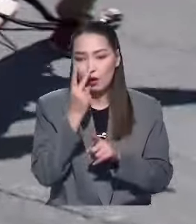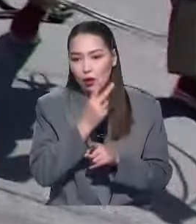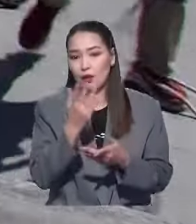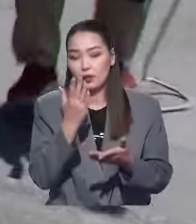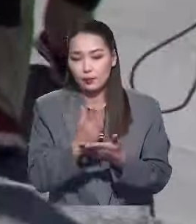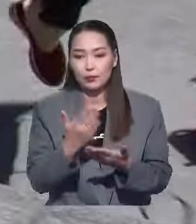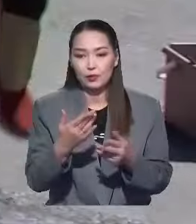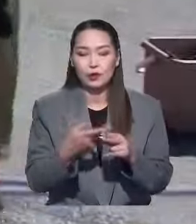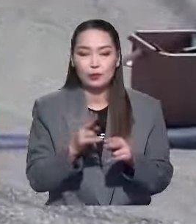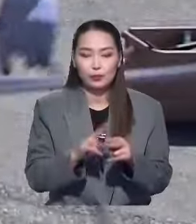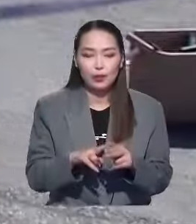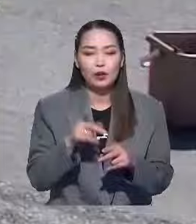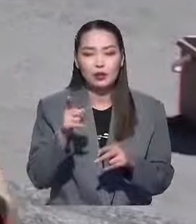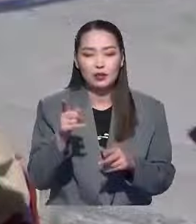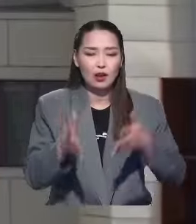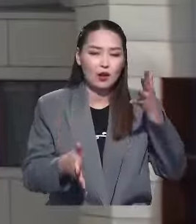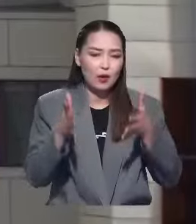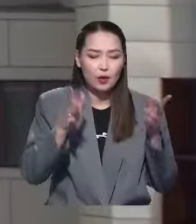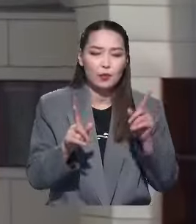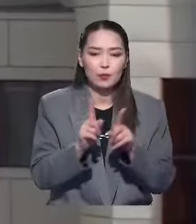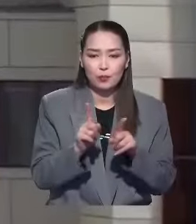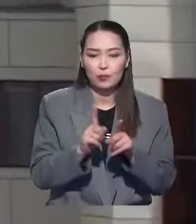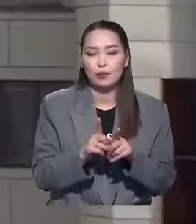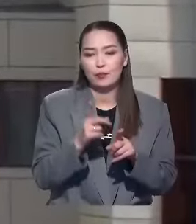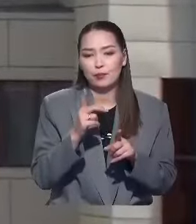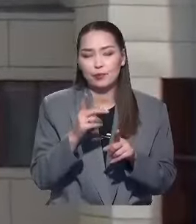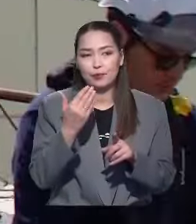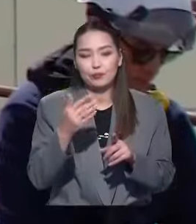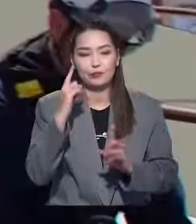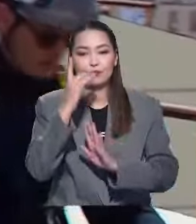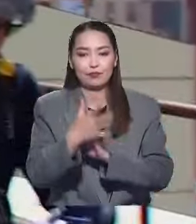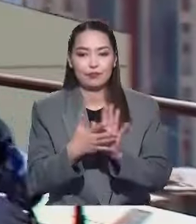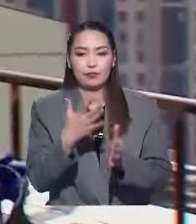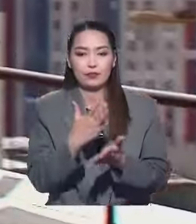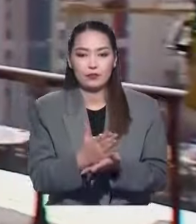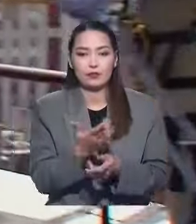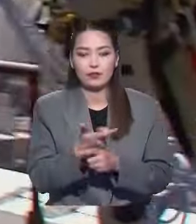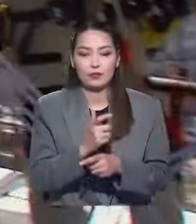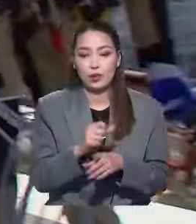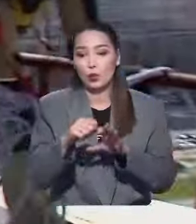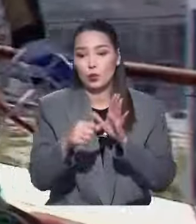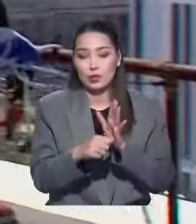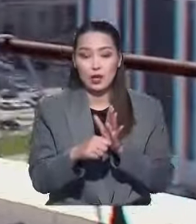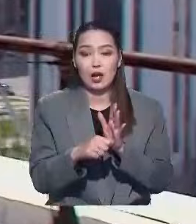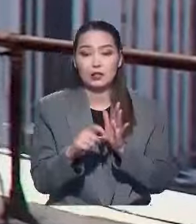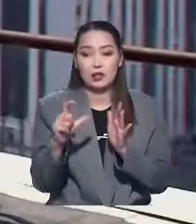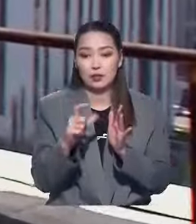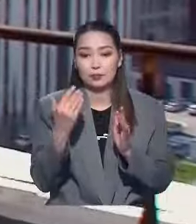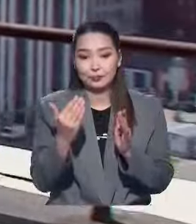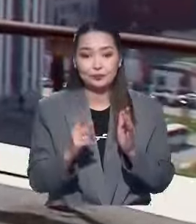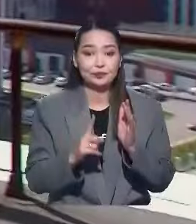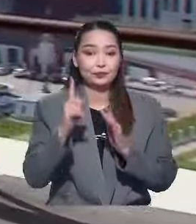өндірістік альпинистердің неліктен биіктікке жаны құмар екенін енді түсінгендеймін. Міне 16 қабаттық тұрғын үйдің шатырындамыз,